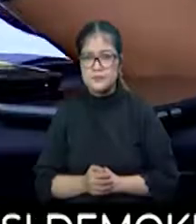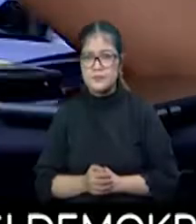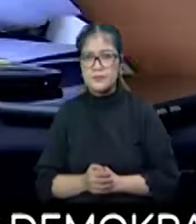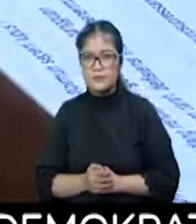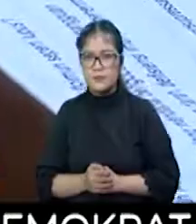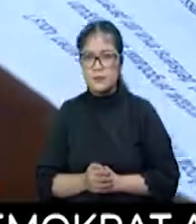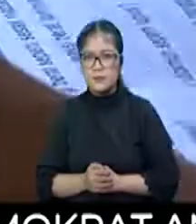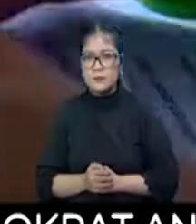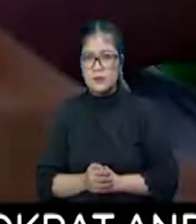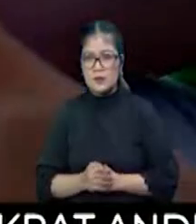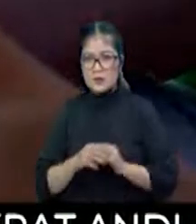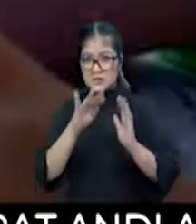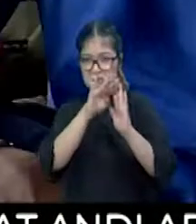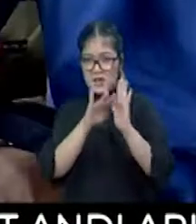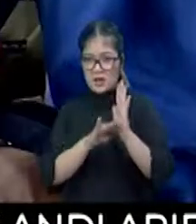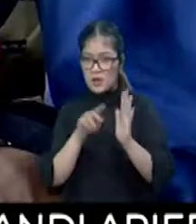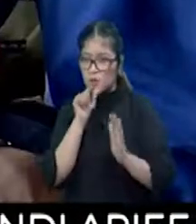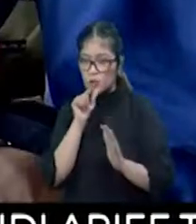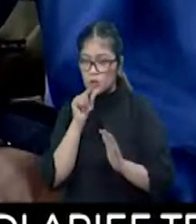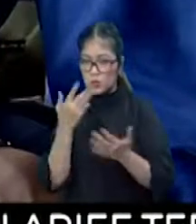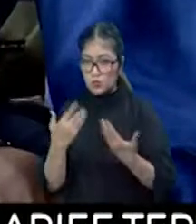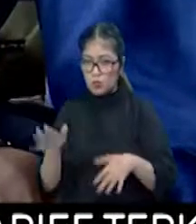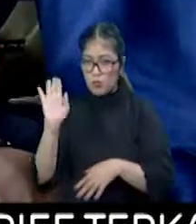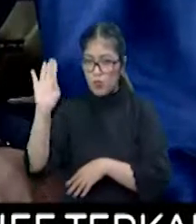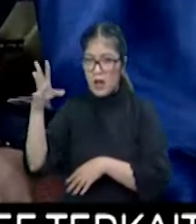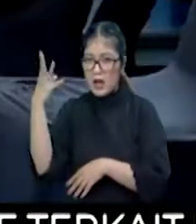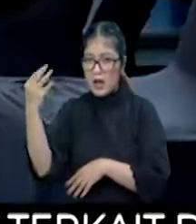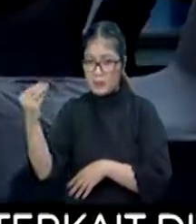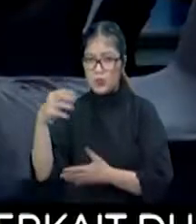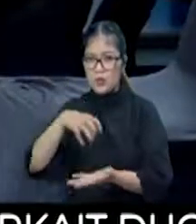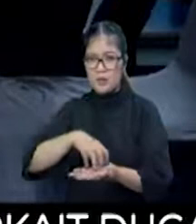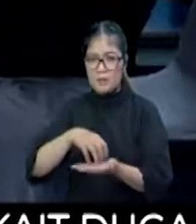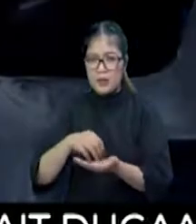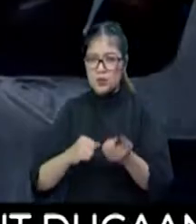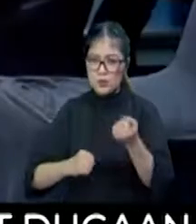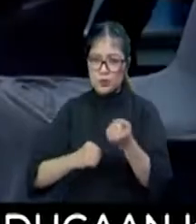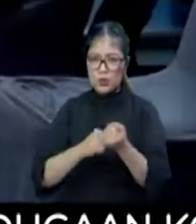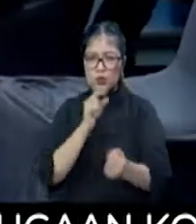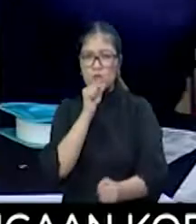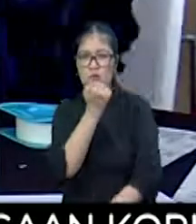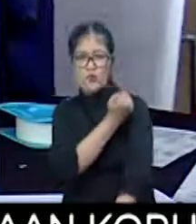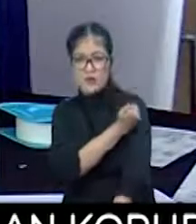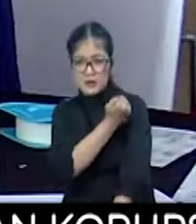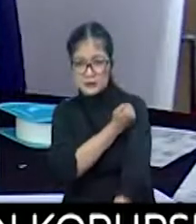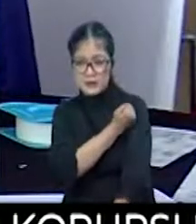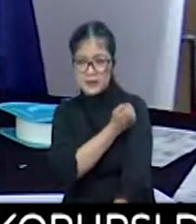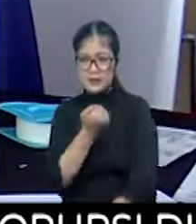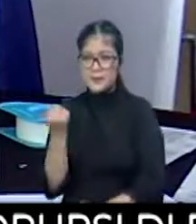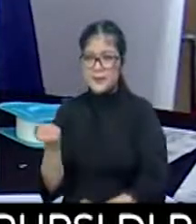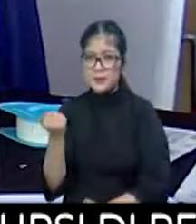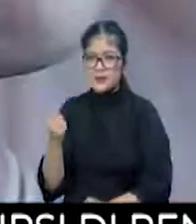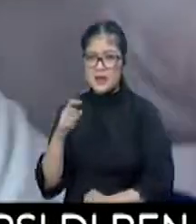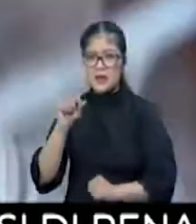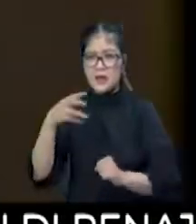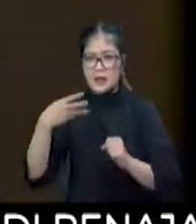Menjadi salah satu syarat untuk mudik lebaran, sentra vaksinasi booster di Lotte Grosir Pasar Rebo Jakarta Timur ramai didatangi masyarakat. Warga Pasar Rebo